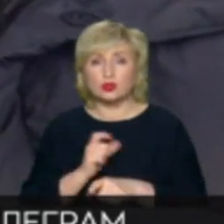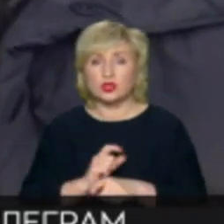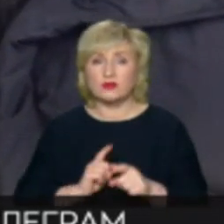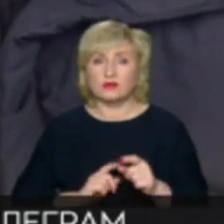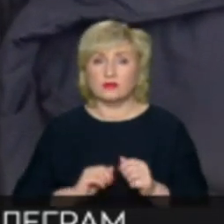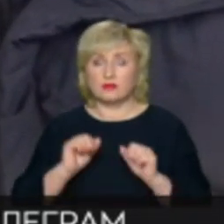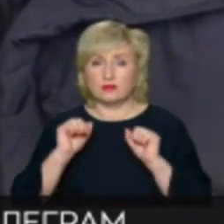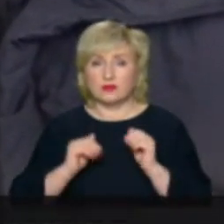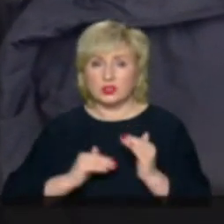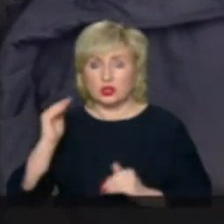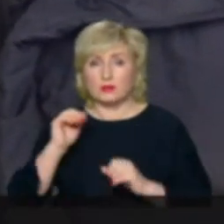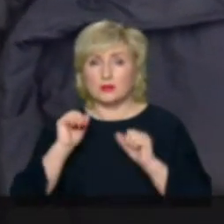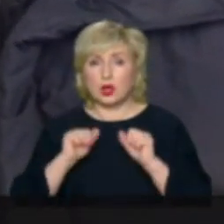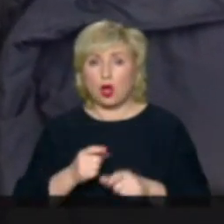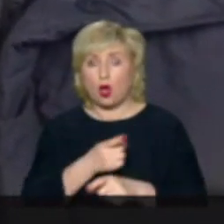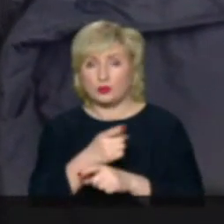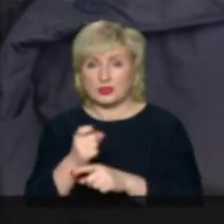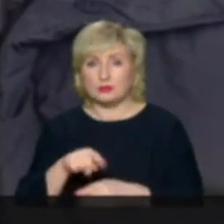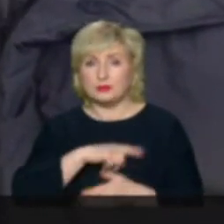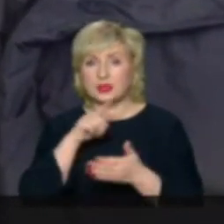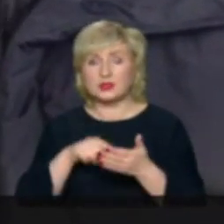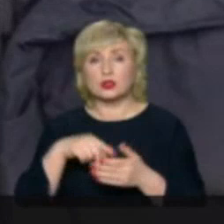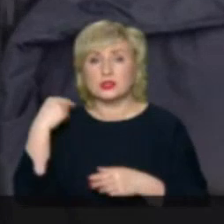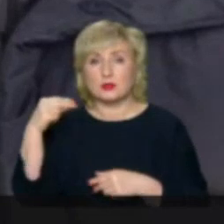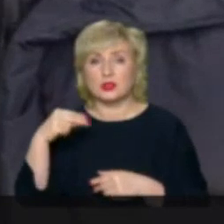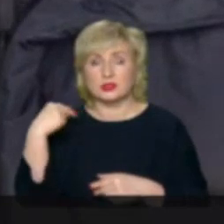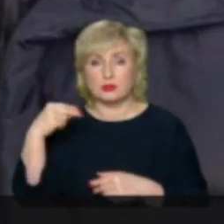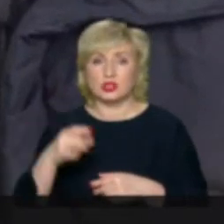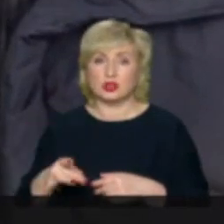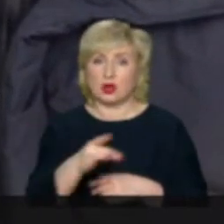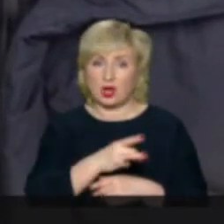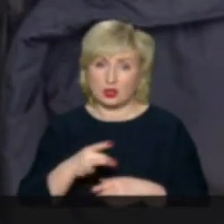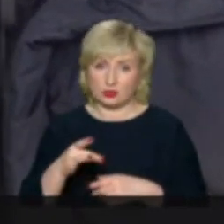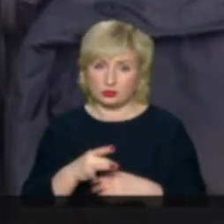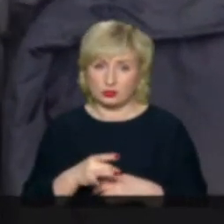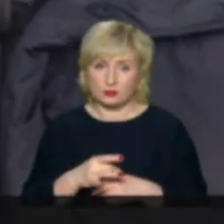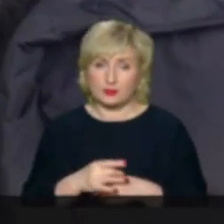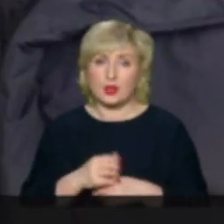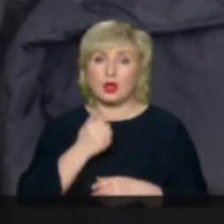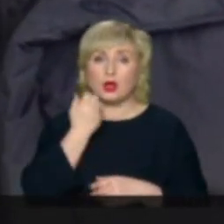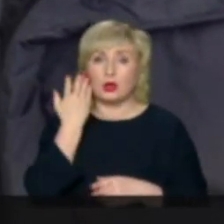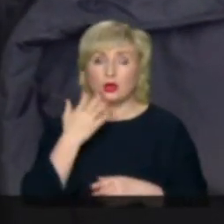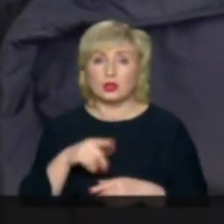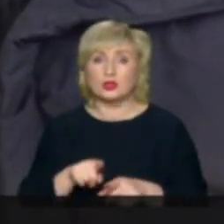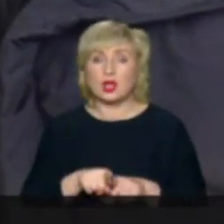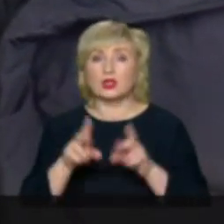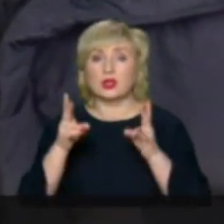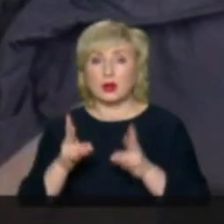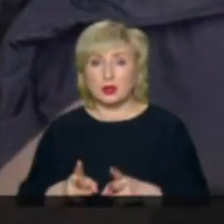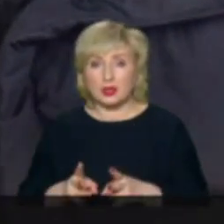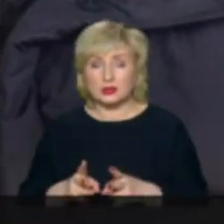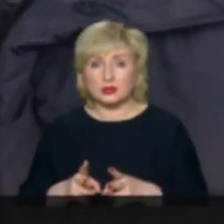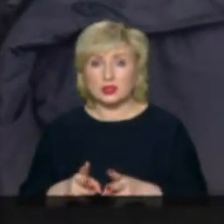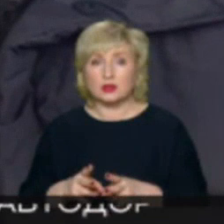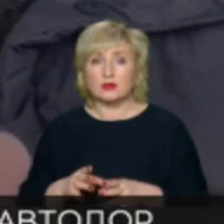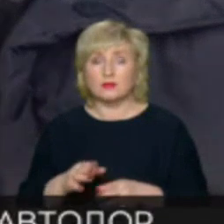дуже високі можливі обстріли міста Запоріжжя та Запорізького району. Тому коли таке трапляється, ми